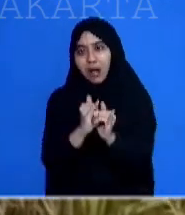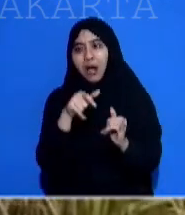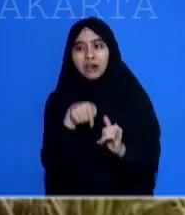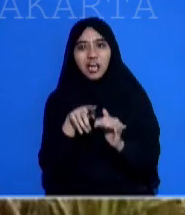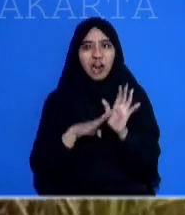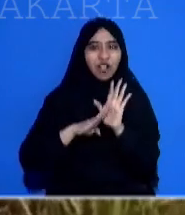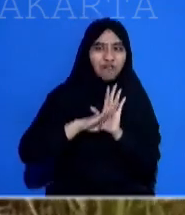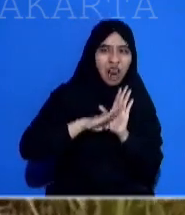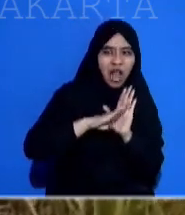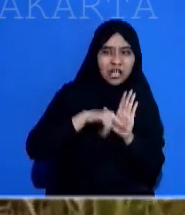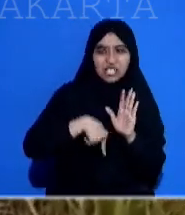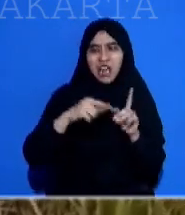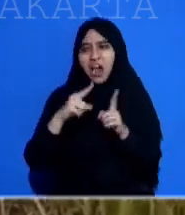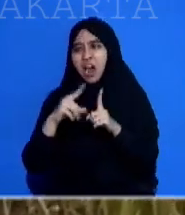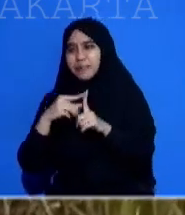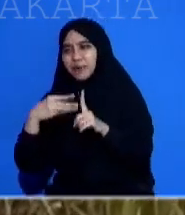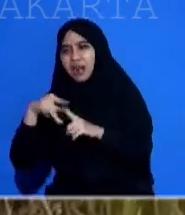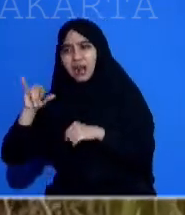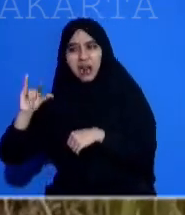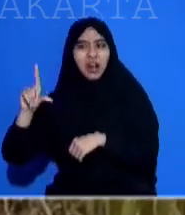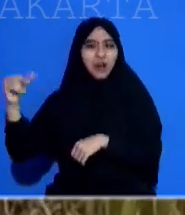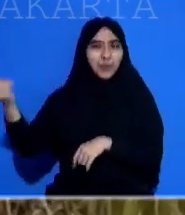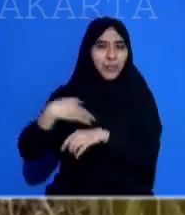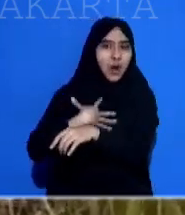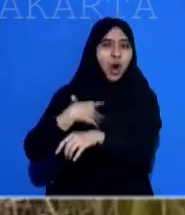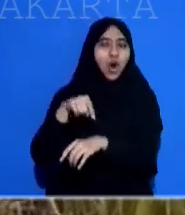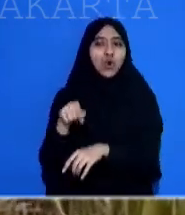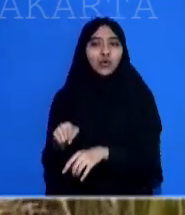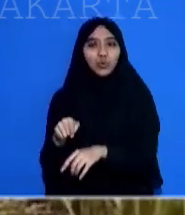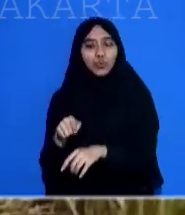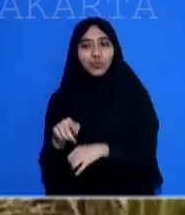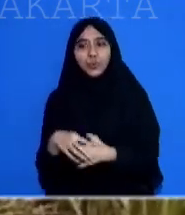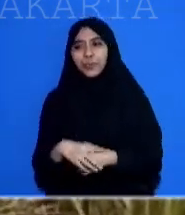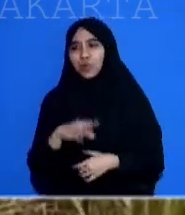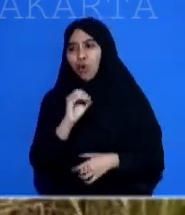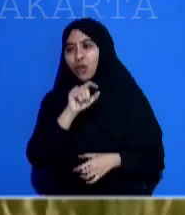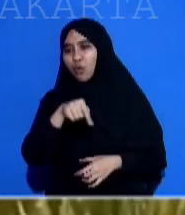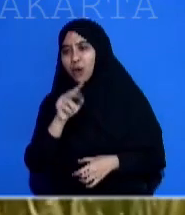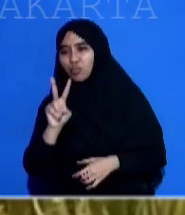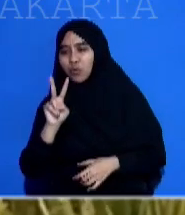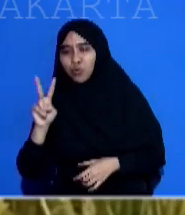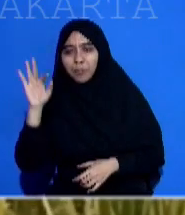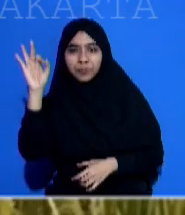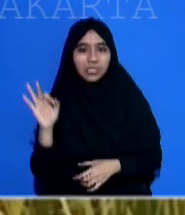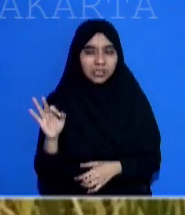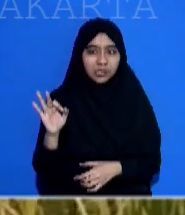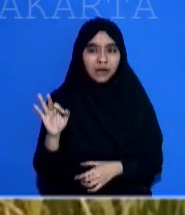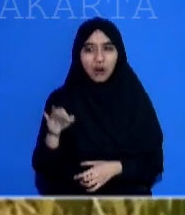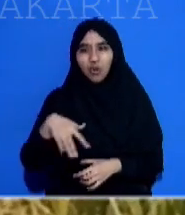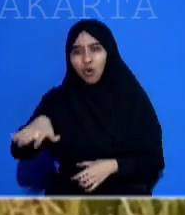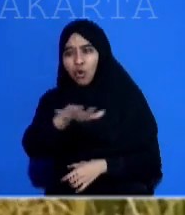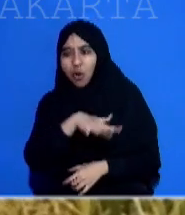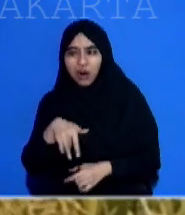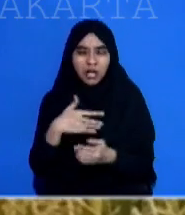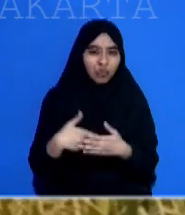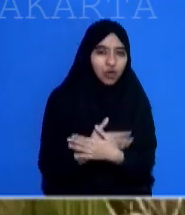2024 komoditas beras berperan sebagai penghambat inflasi dengan andil sebesar 0,22% terutama terjadi di wilayah Gunung